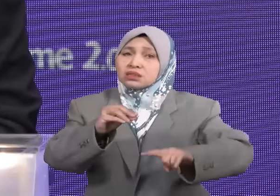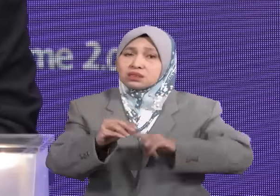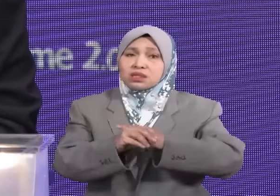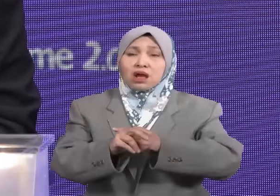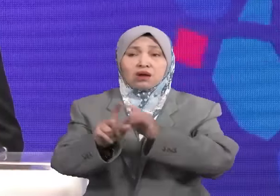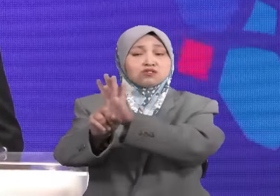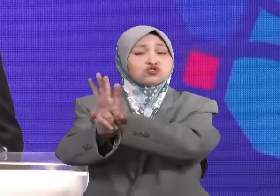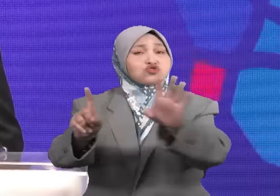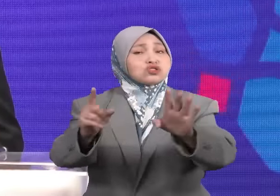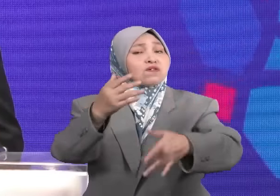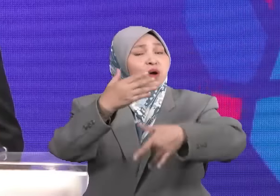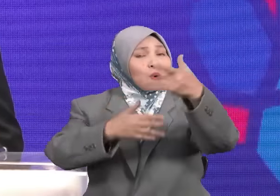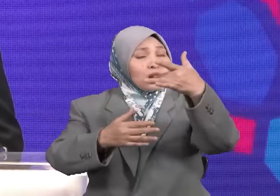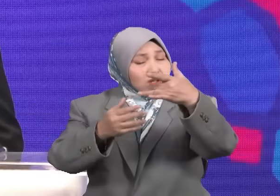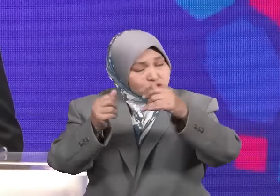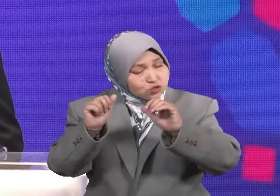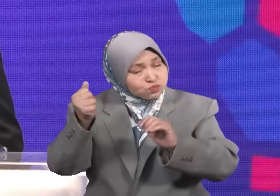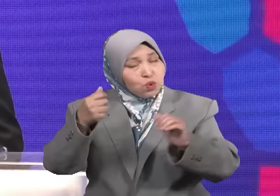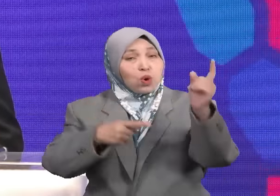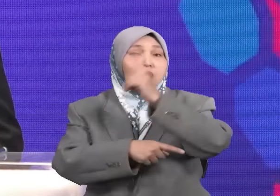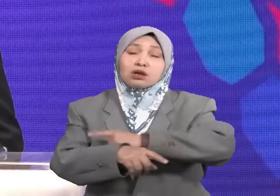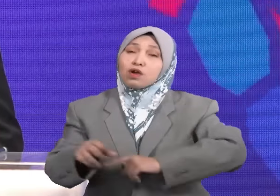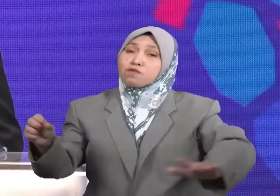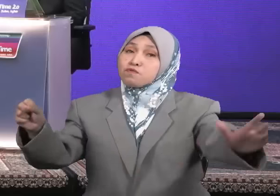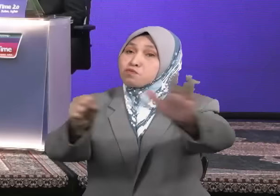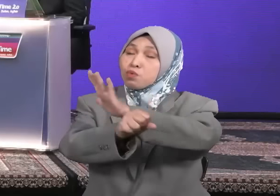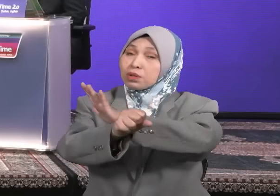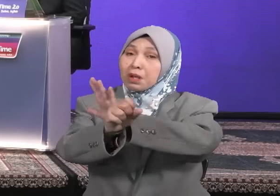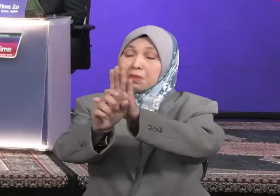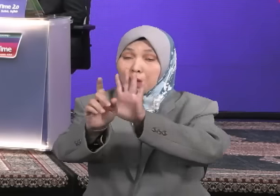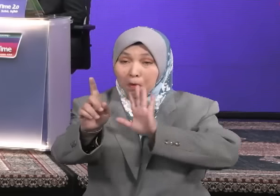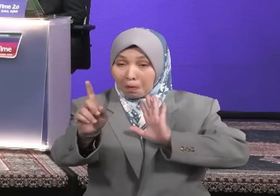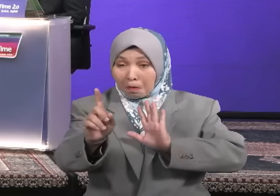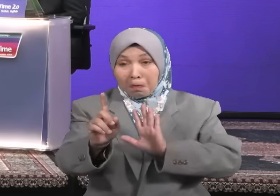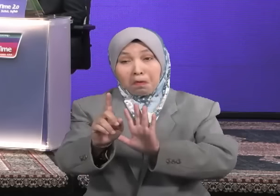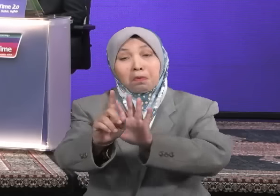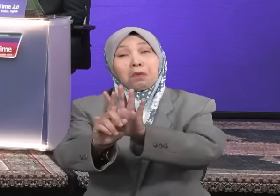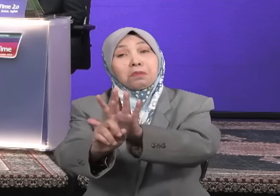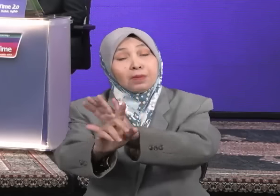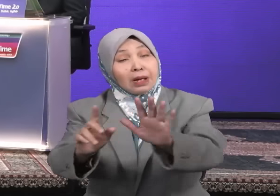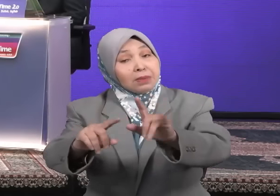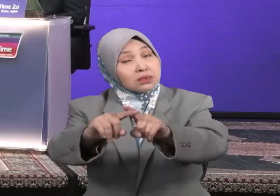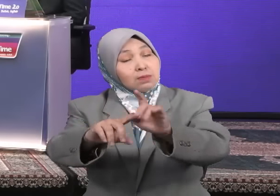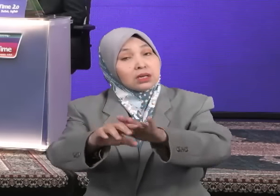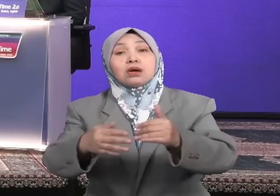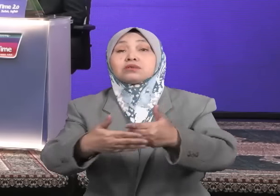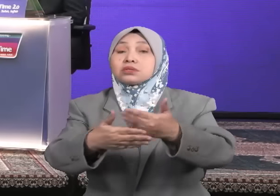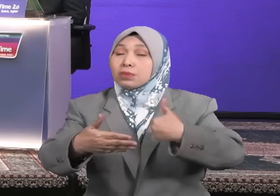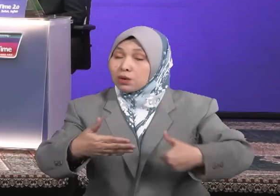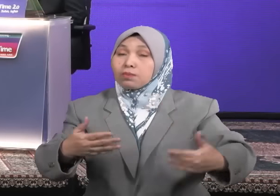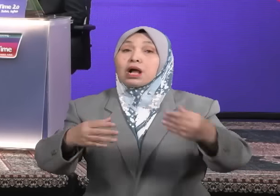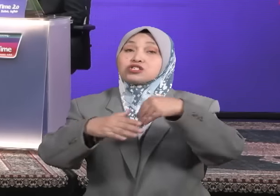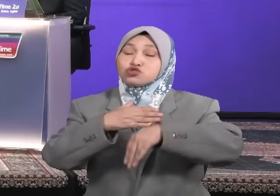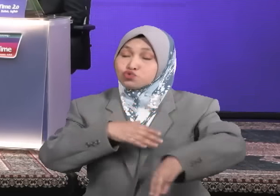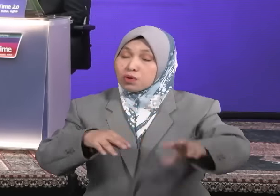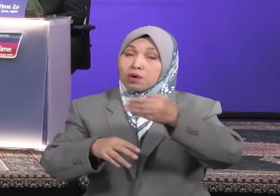saf awal 10 hari terawal itu mungkin penuh, kemudian makin lama makin berkurang, Ustaz, ya. Bergantung kepada bagaimana persediaan sebelum masuk Ramadan, ya.